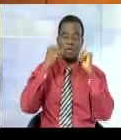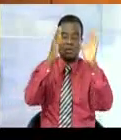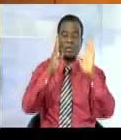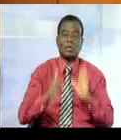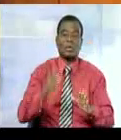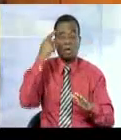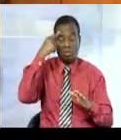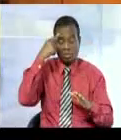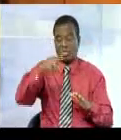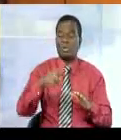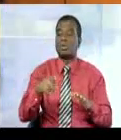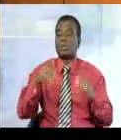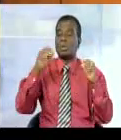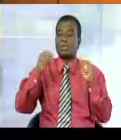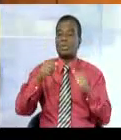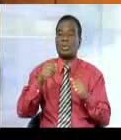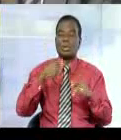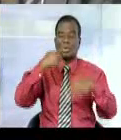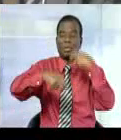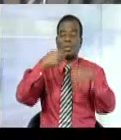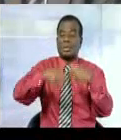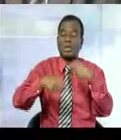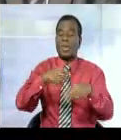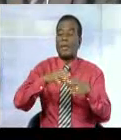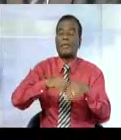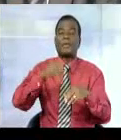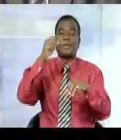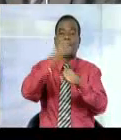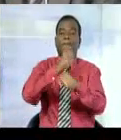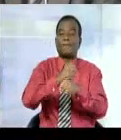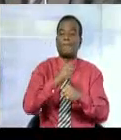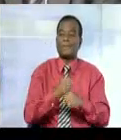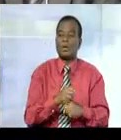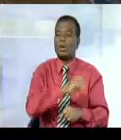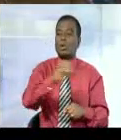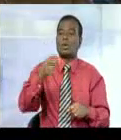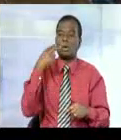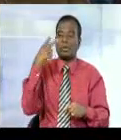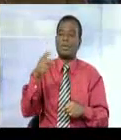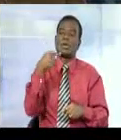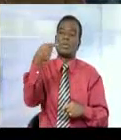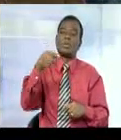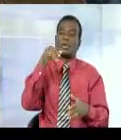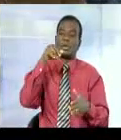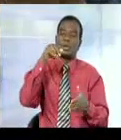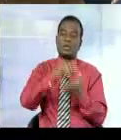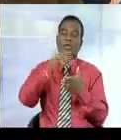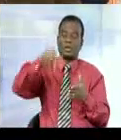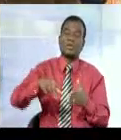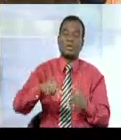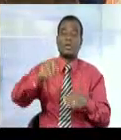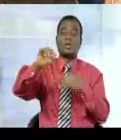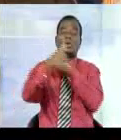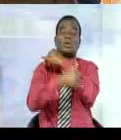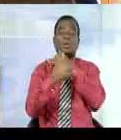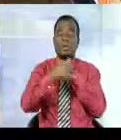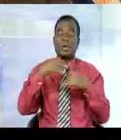pour un traitement efficient de la problématique de l'emploi. On a vu un peu ce que l'État a fait, ce que les